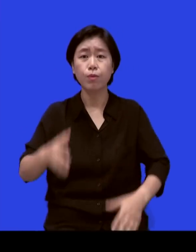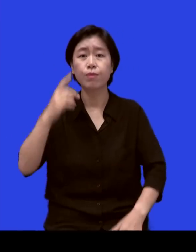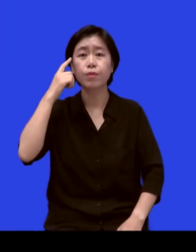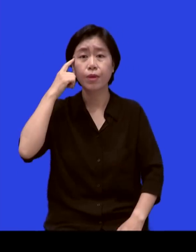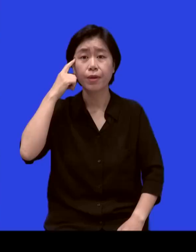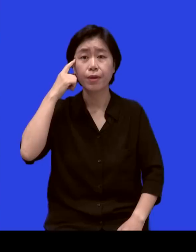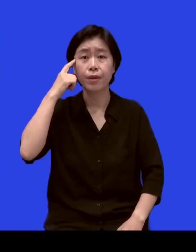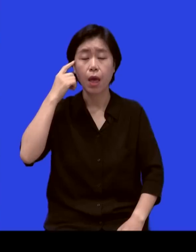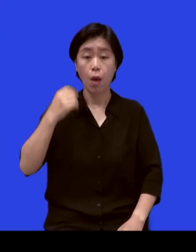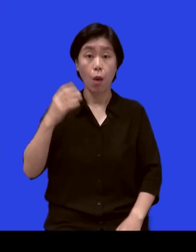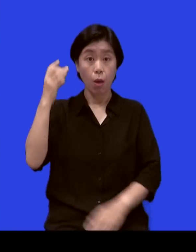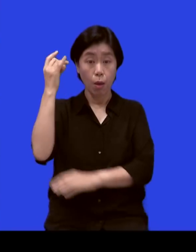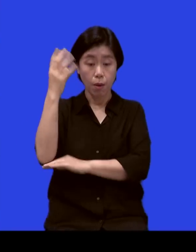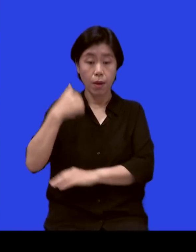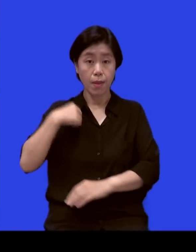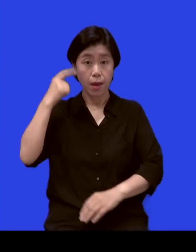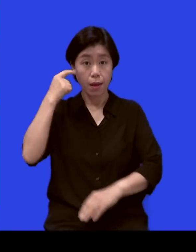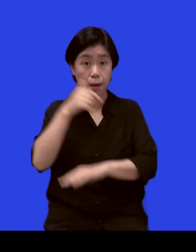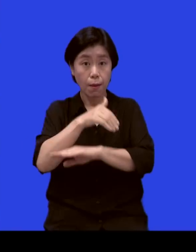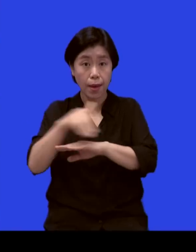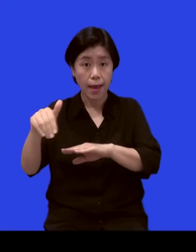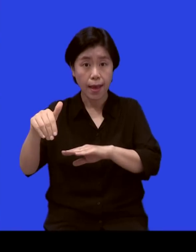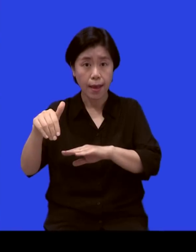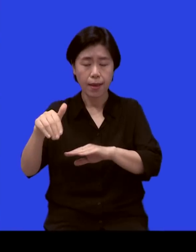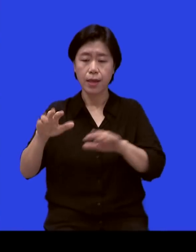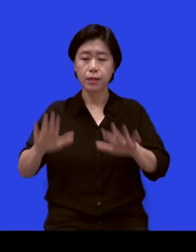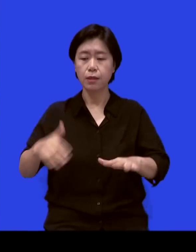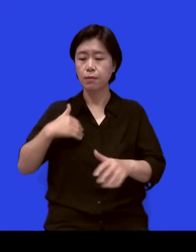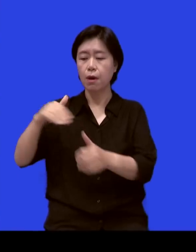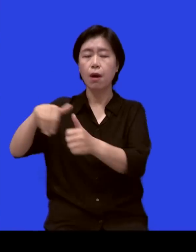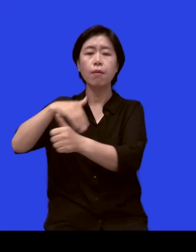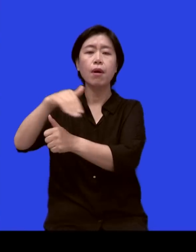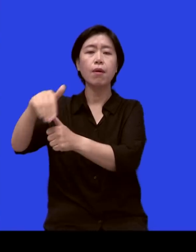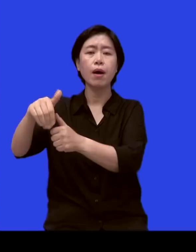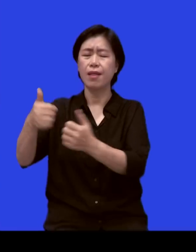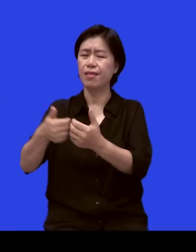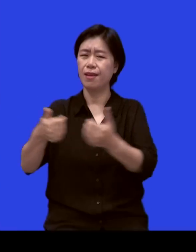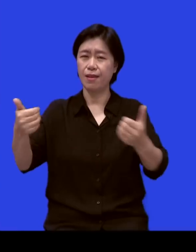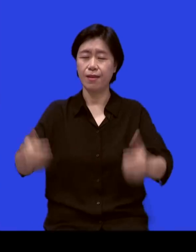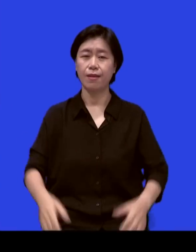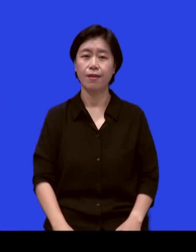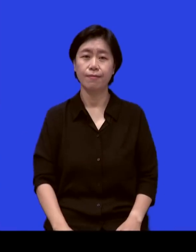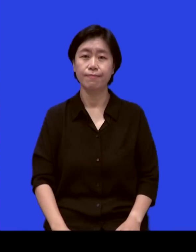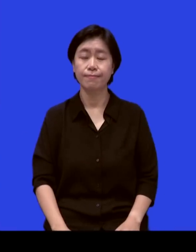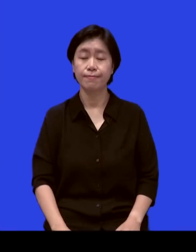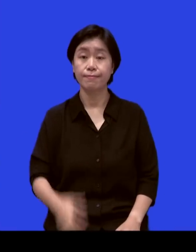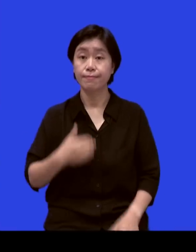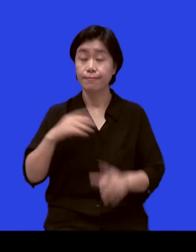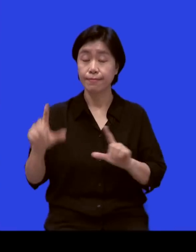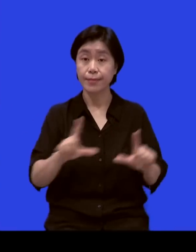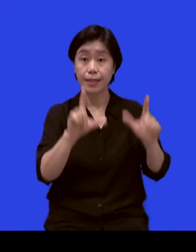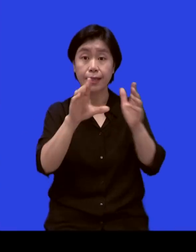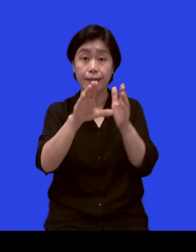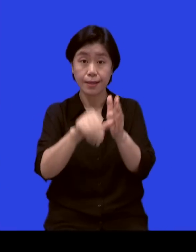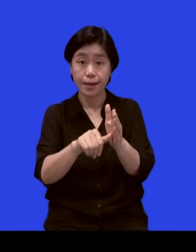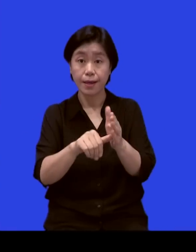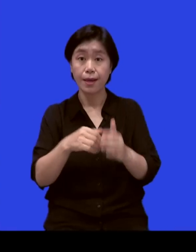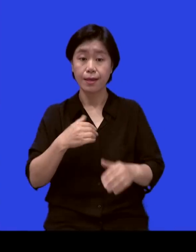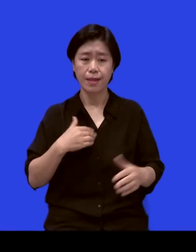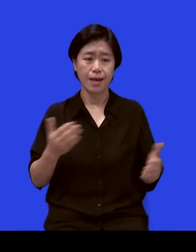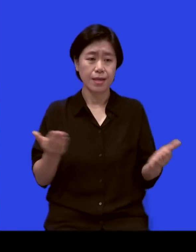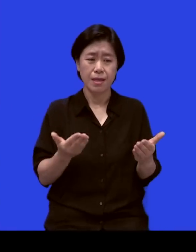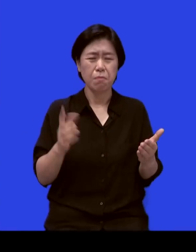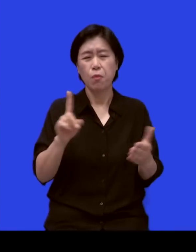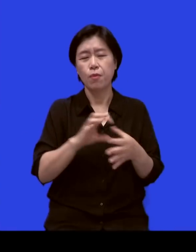이 모습이 아니었어요. 네네네. 그래서 저는 이제 그런 비전이나 계획도 없고 저는 삶에 있어서 그냥 제 직업